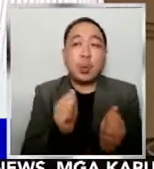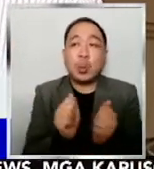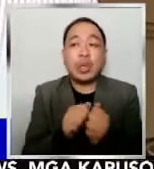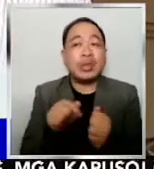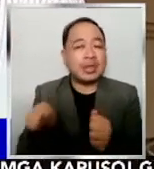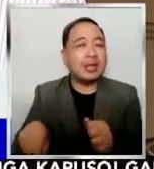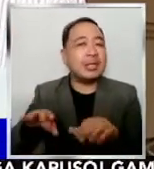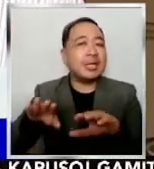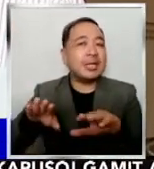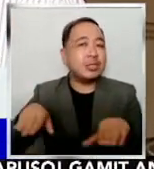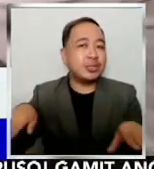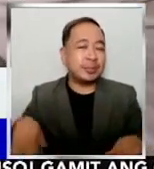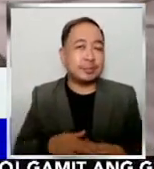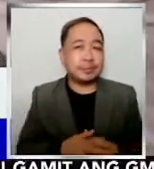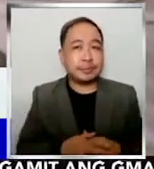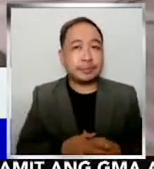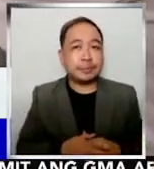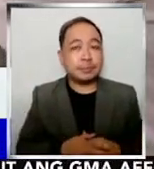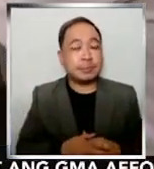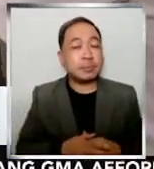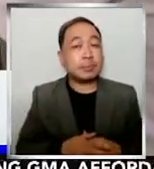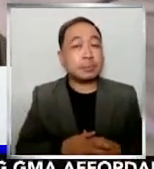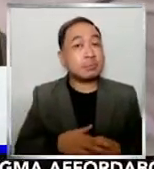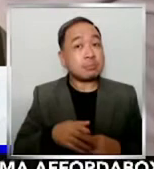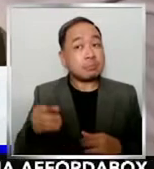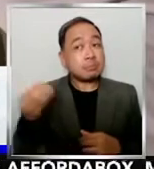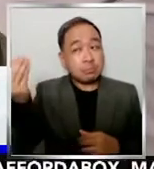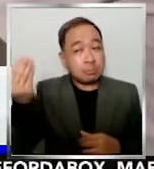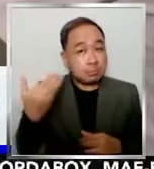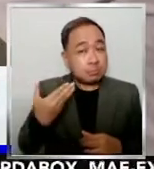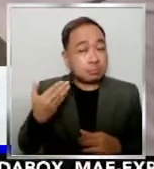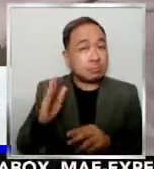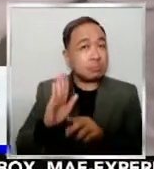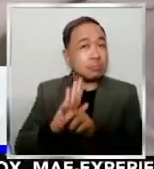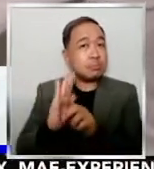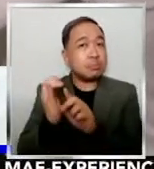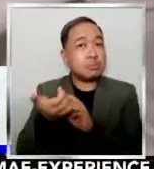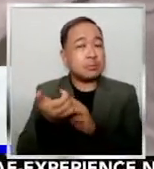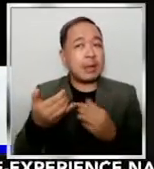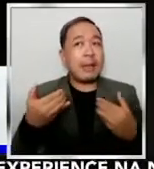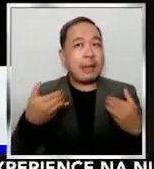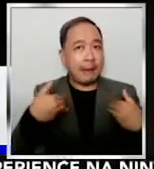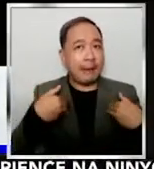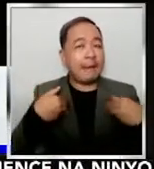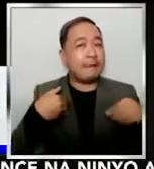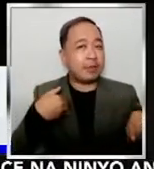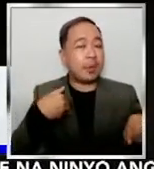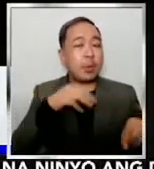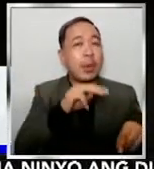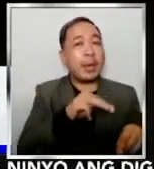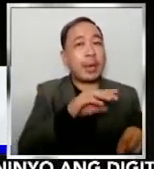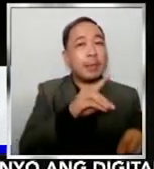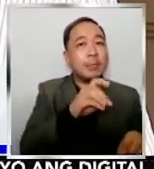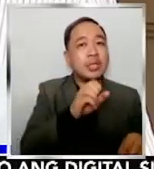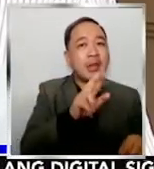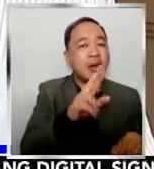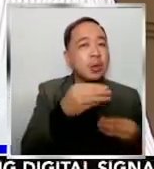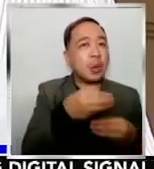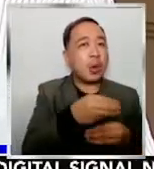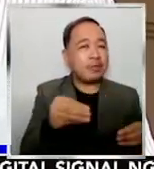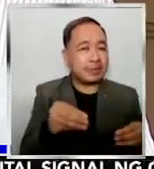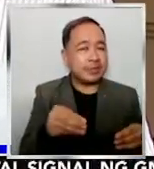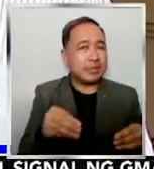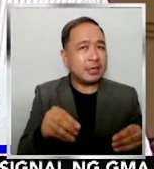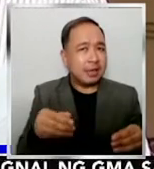yung kwan, na meron daw dito po sa opisina ng MDAD. Gusto ko na ho para mawala